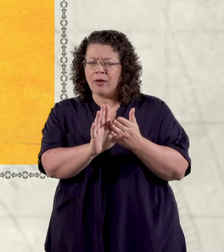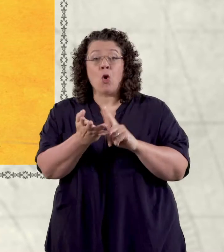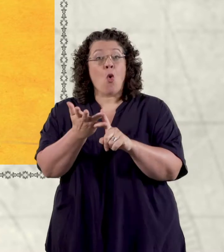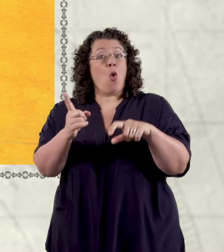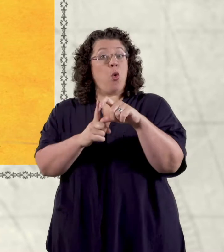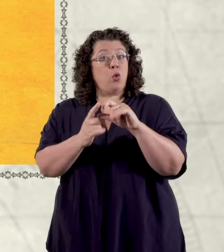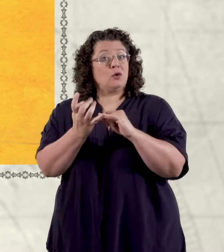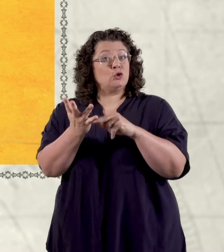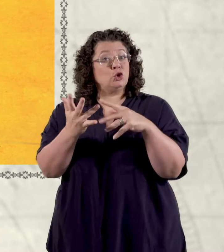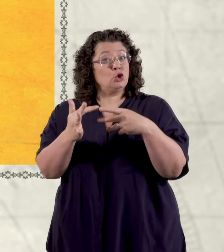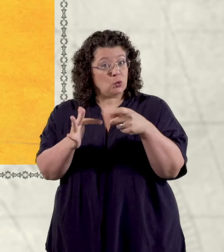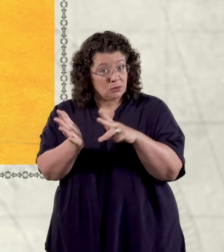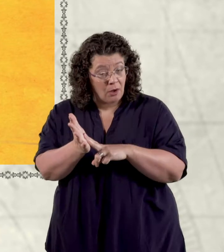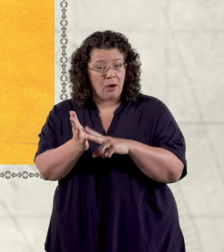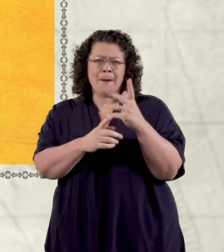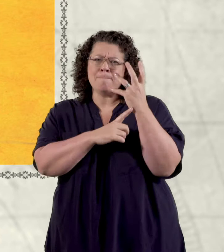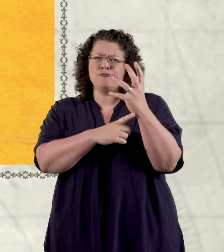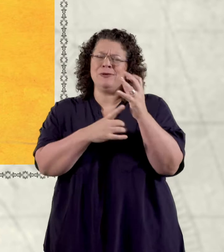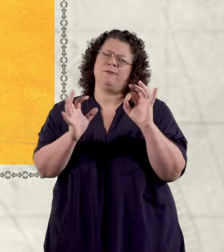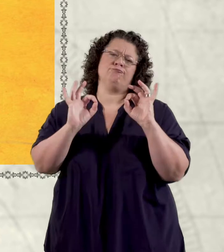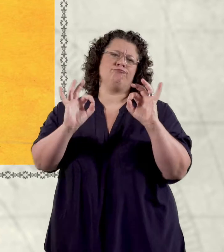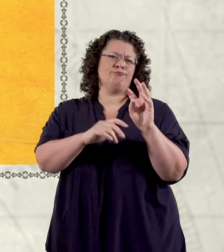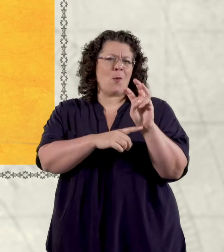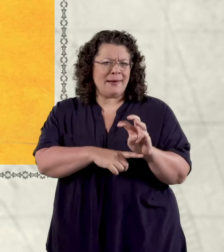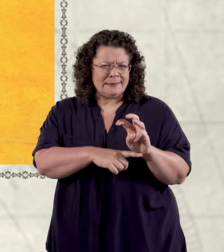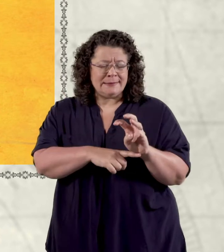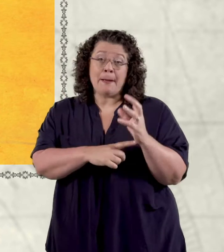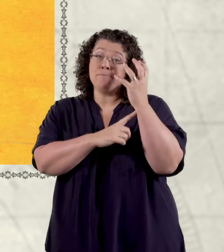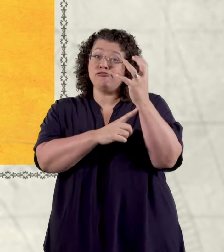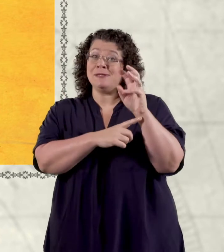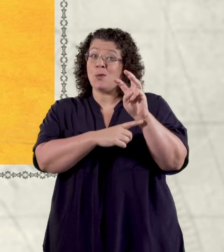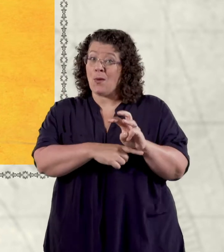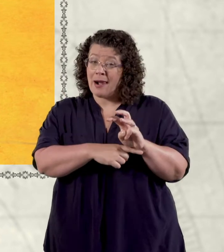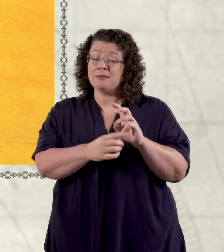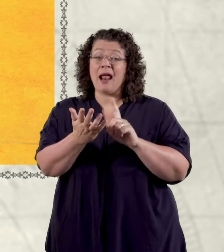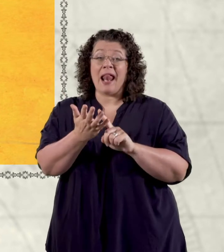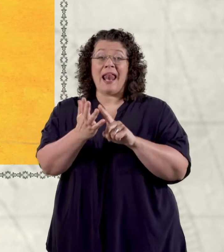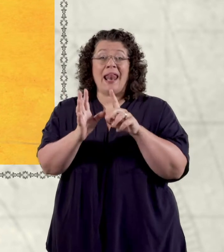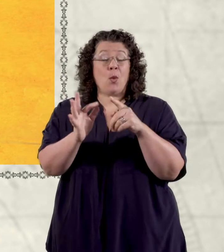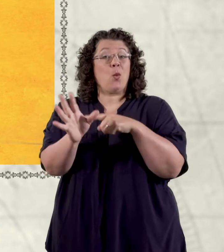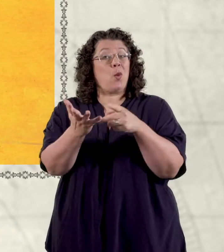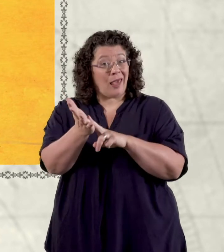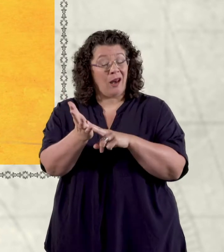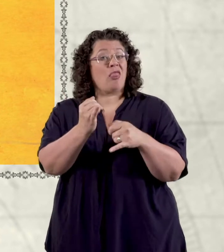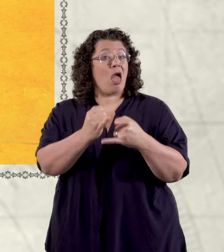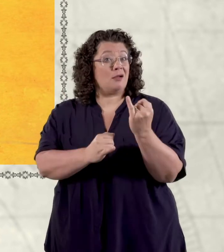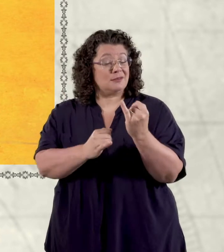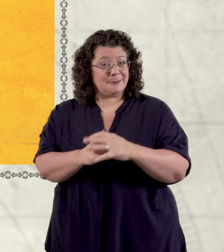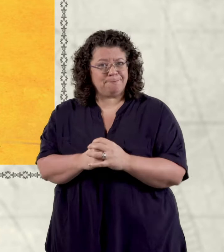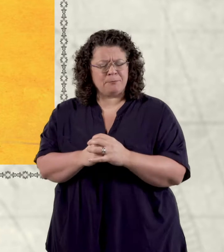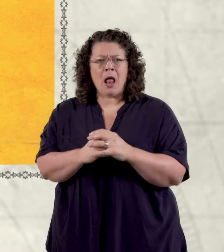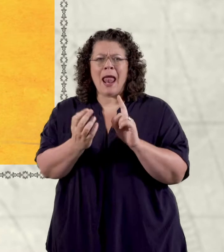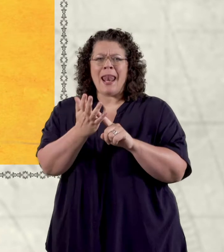Cymru bir. Llywelyn eich lliw olaf a gafodd ei dwyllo a'i lofruddio ar